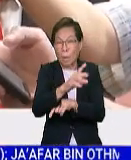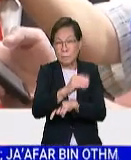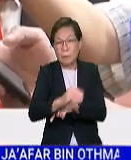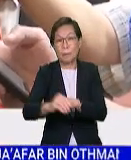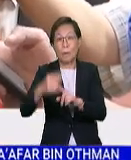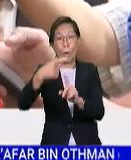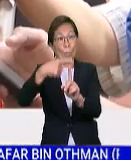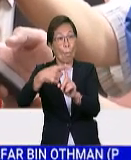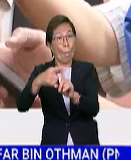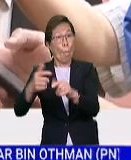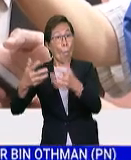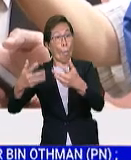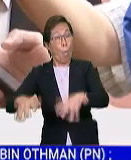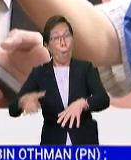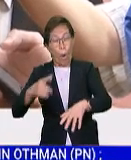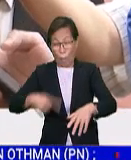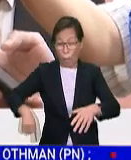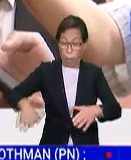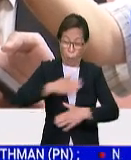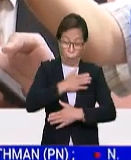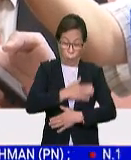dapat dinikmati